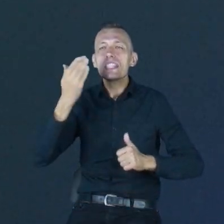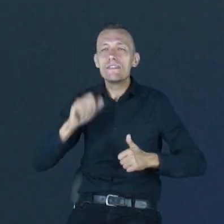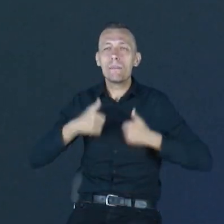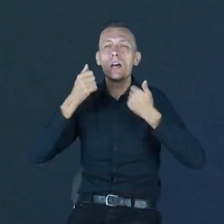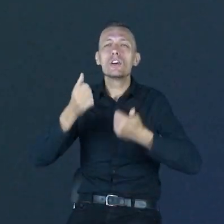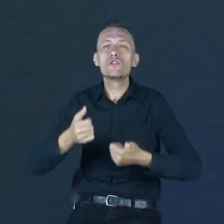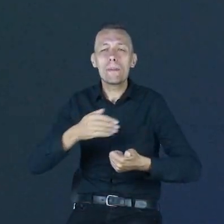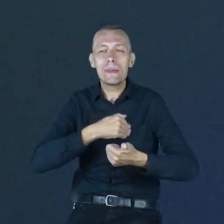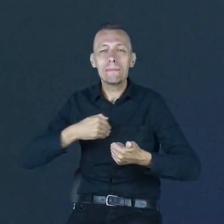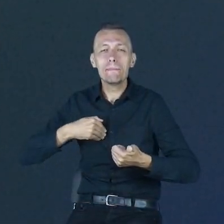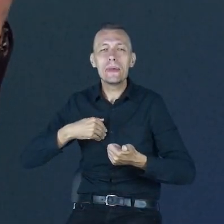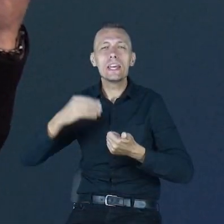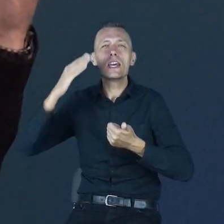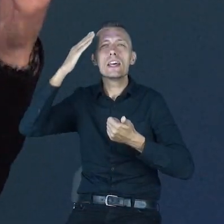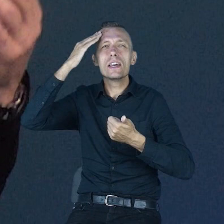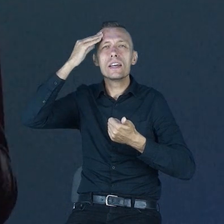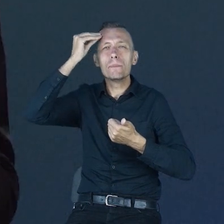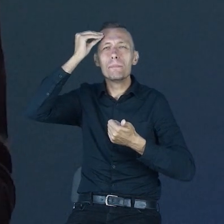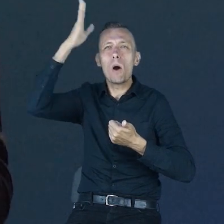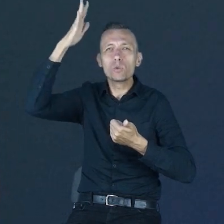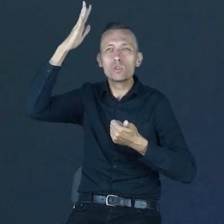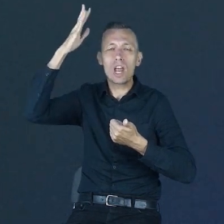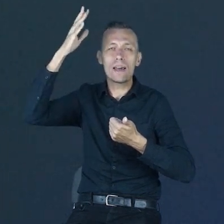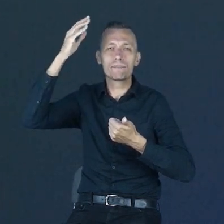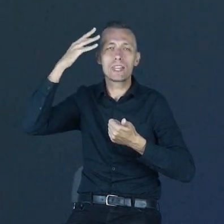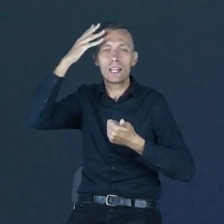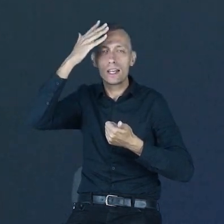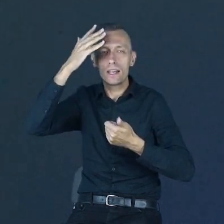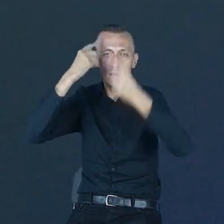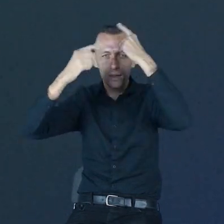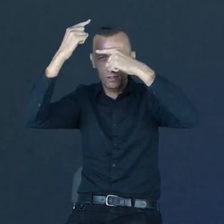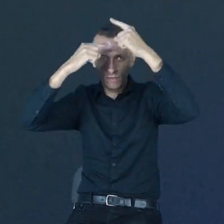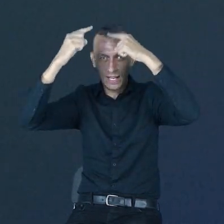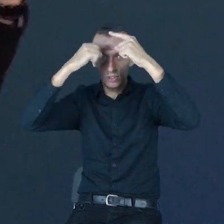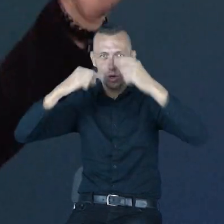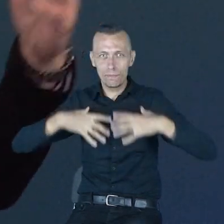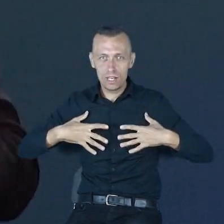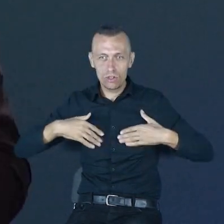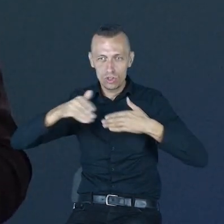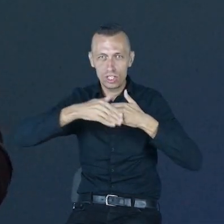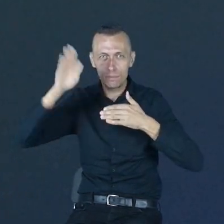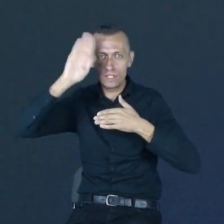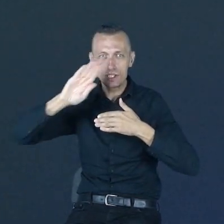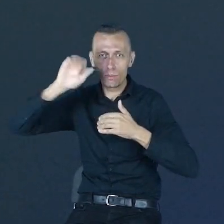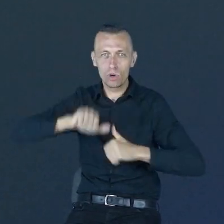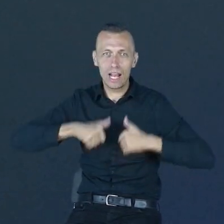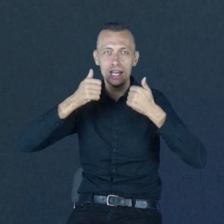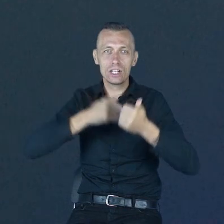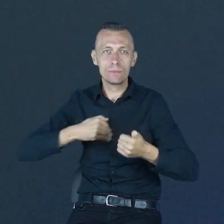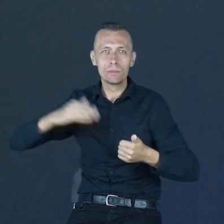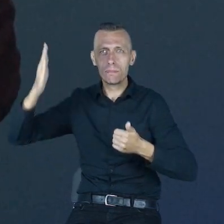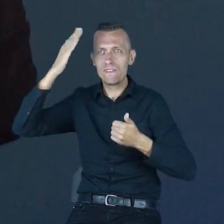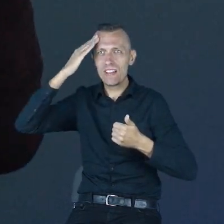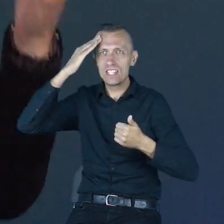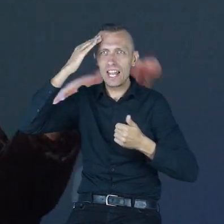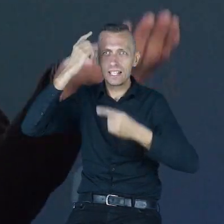Bogiem. Będzie wezwanie do tego, by mieć świadomość, w jakim świecie żyjemy.